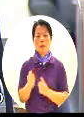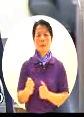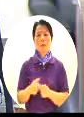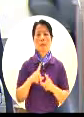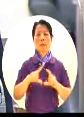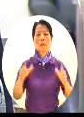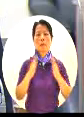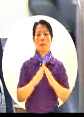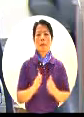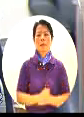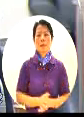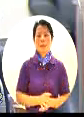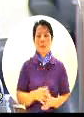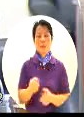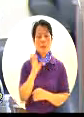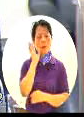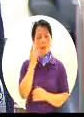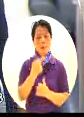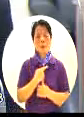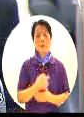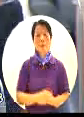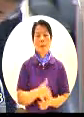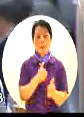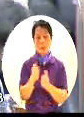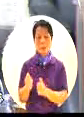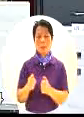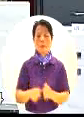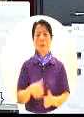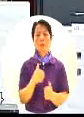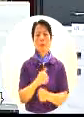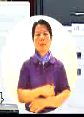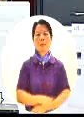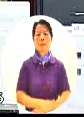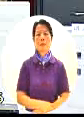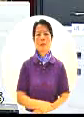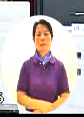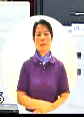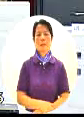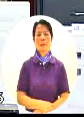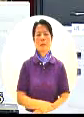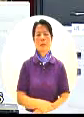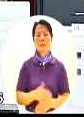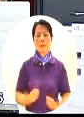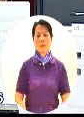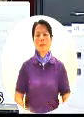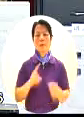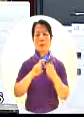哈的倾听哈，感谢各位，谢谢。 休息十分钟了。